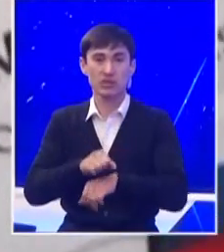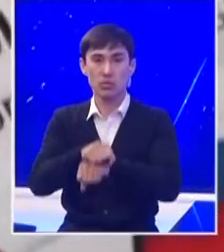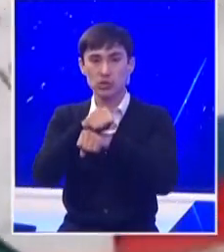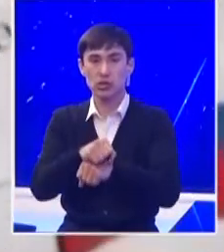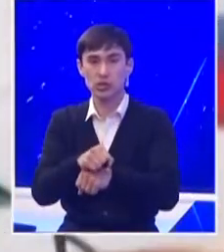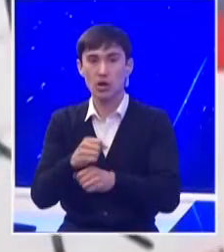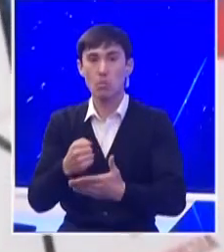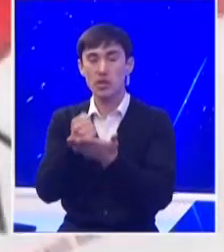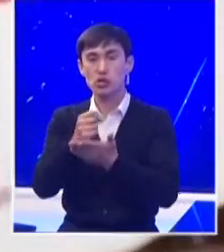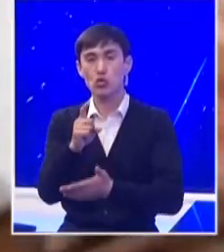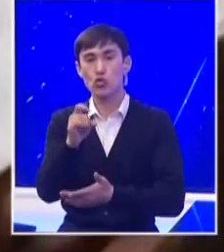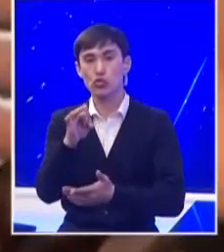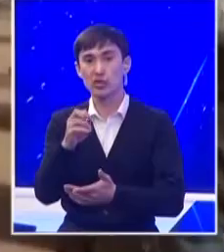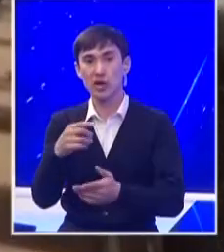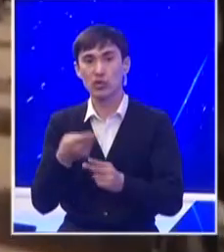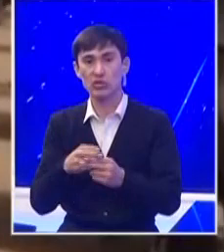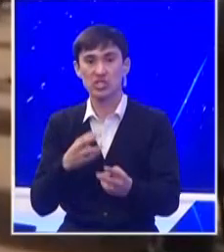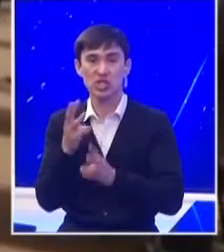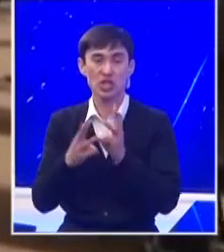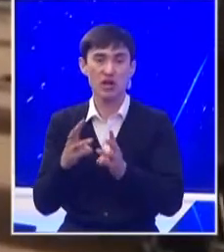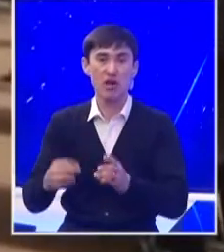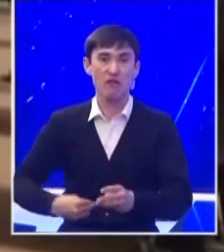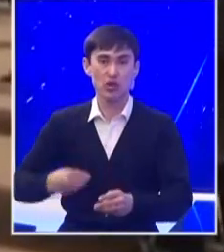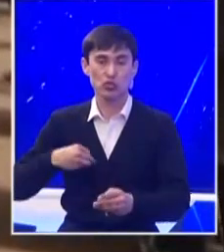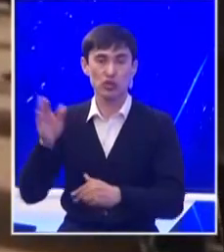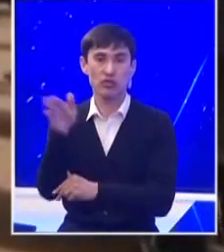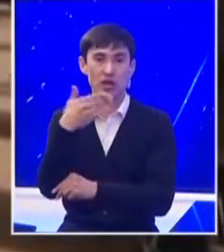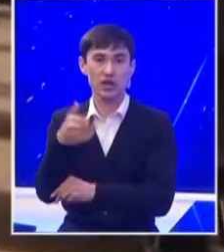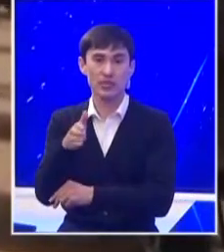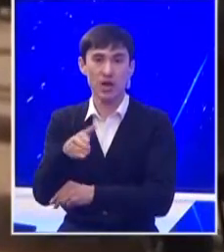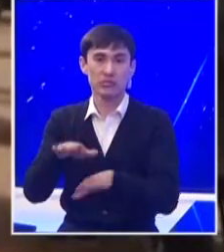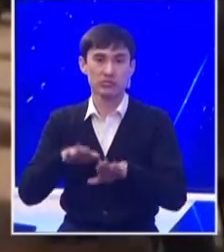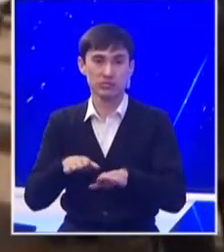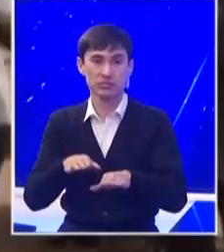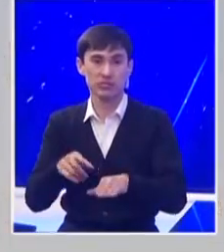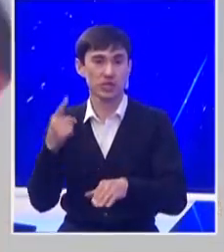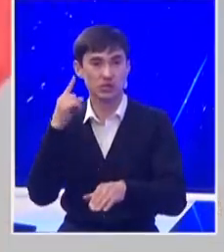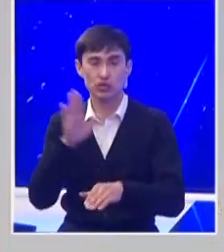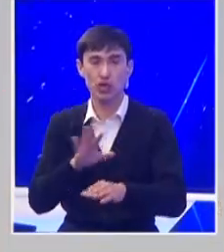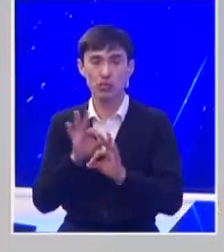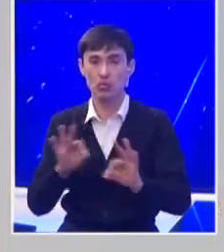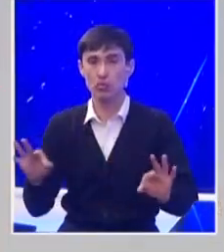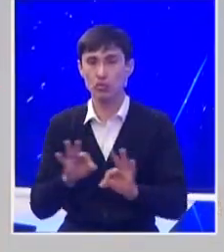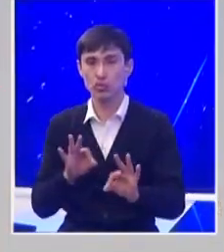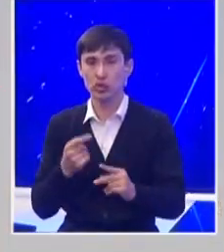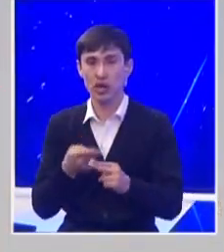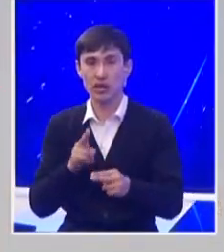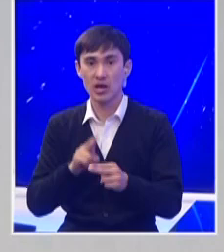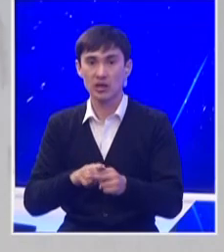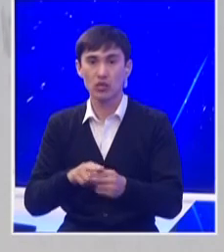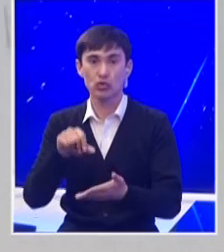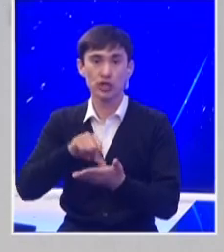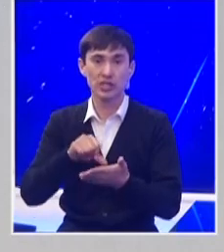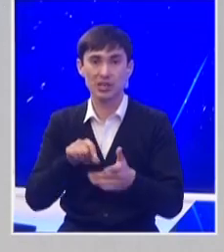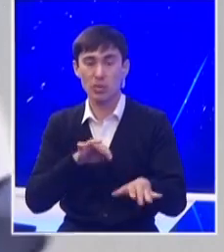поддержку хунты, на которых жгли французские флаги. На манифестации уже не звучали антифранцузские лозунги. Однако некоторые